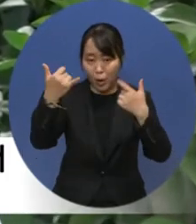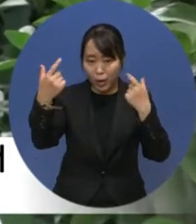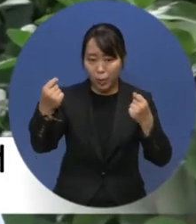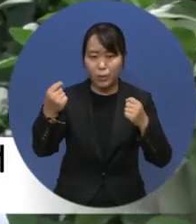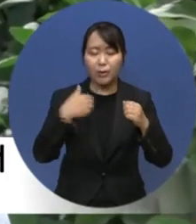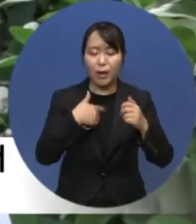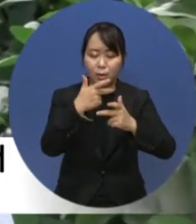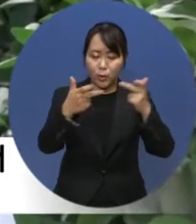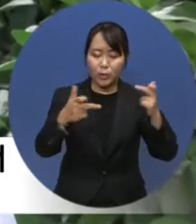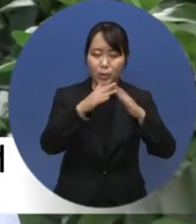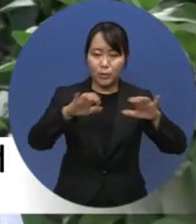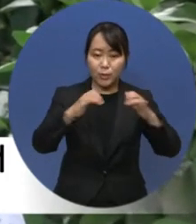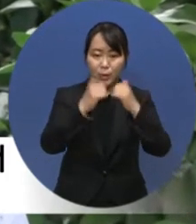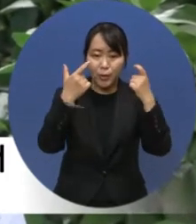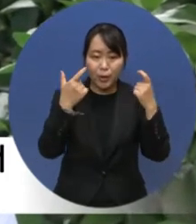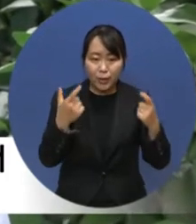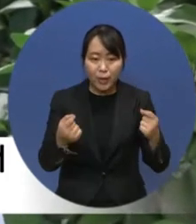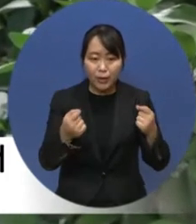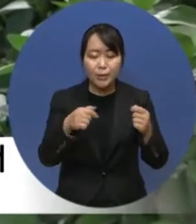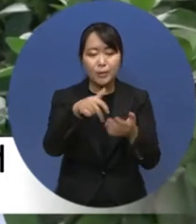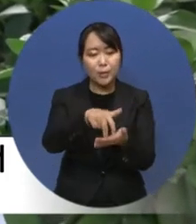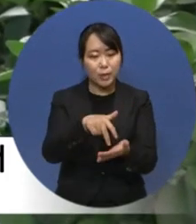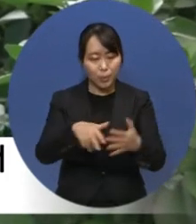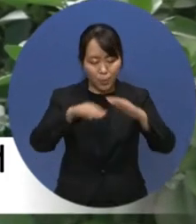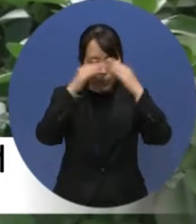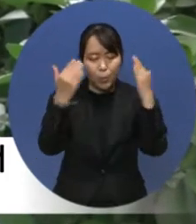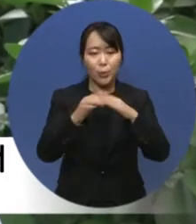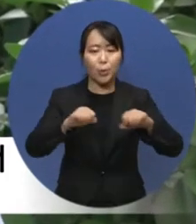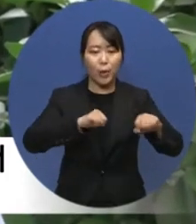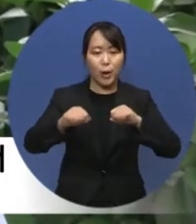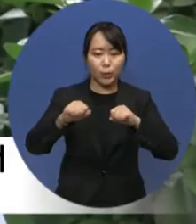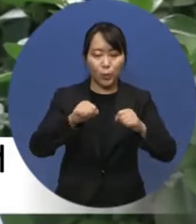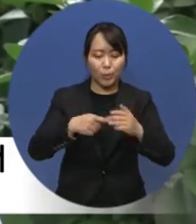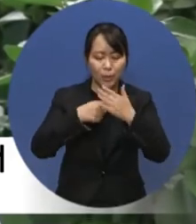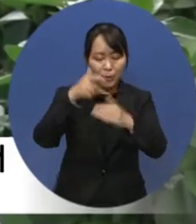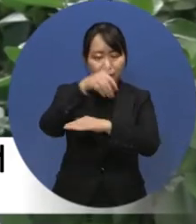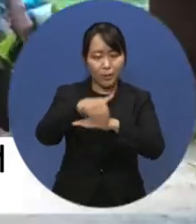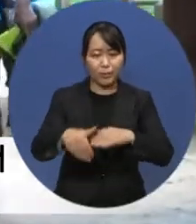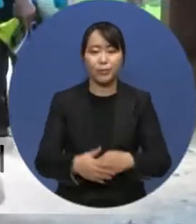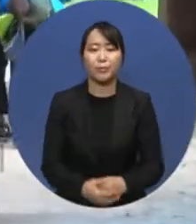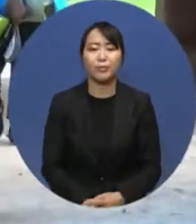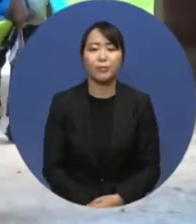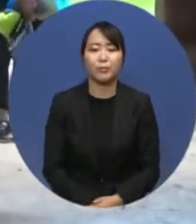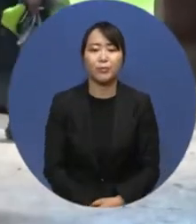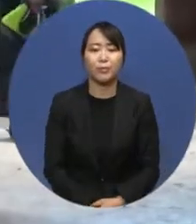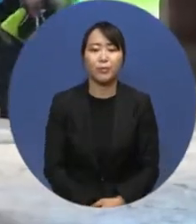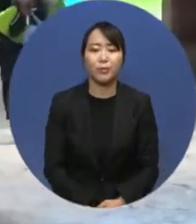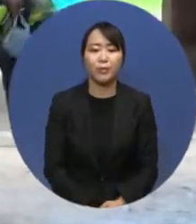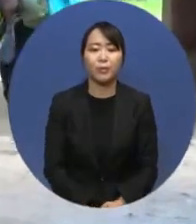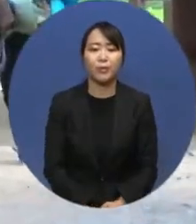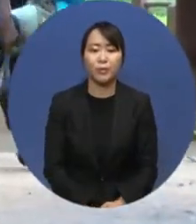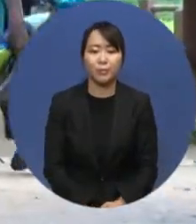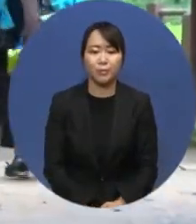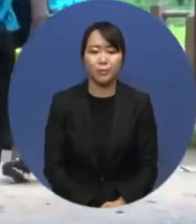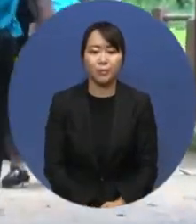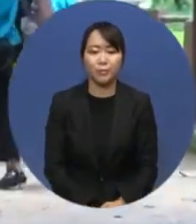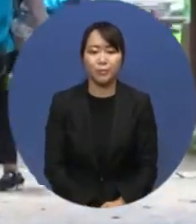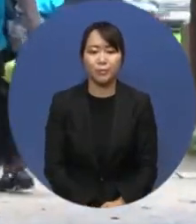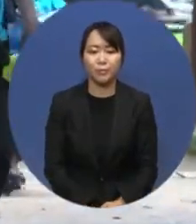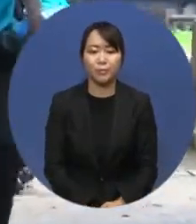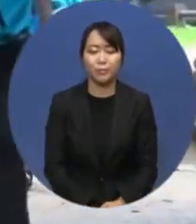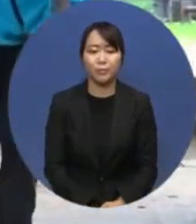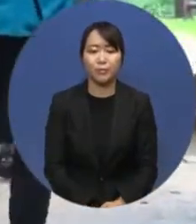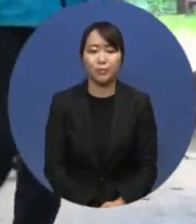형제와 이웃이다라고 하는 관점에서 전면적으로 활동을 전개해 나갈 계획이 있습니다. 복지TV 뉴스